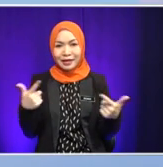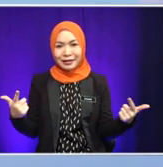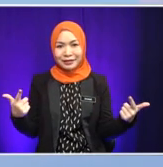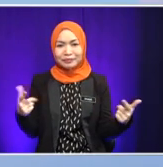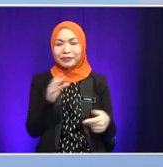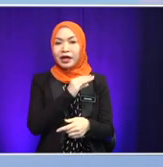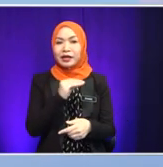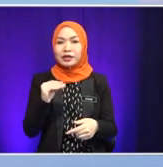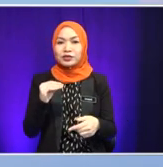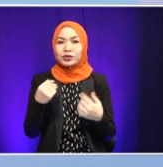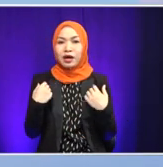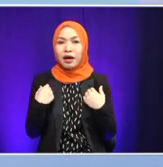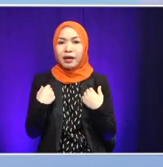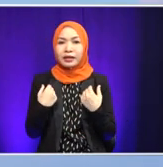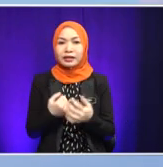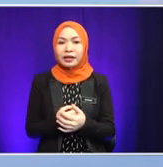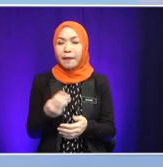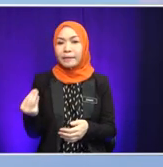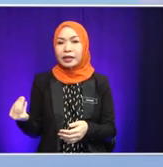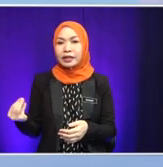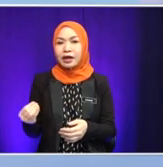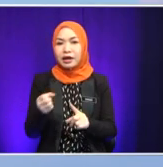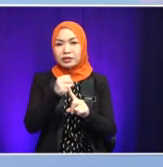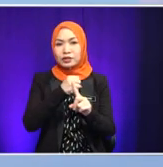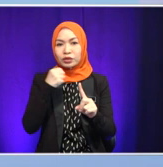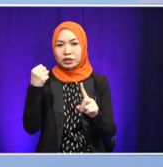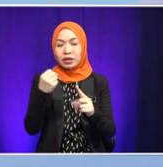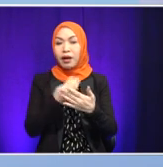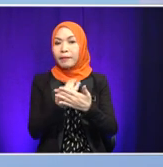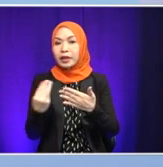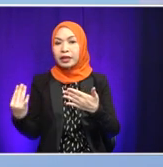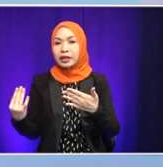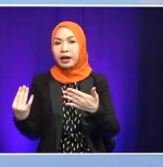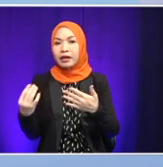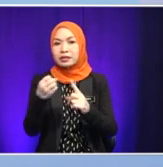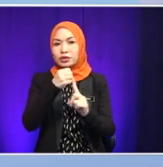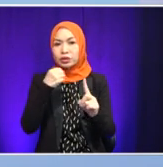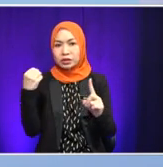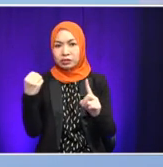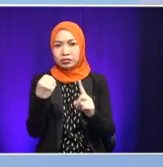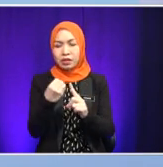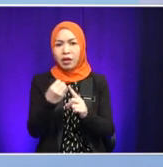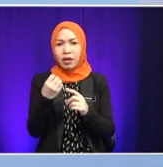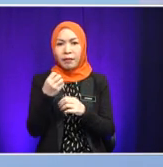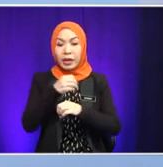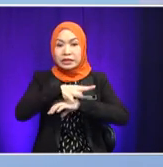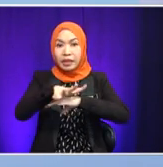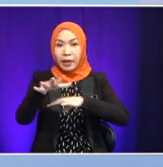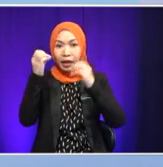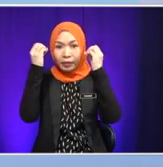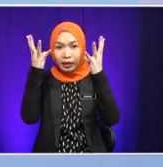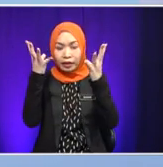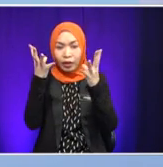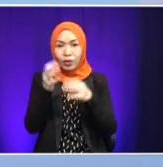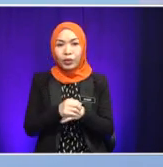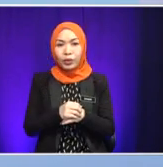canggih pada masa kini yang mana penyebaran maklumat palsu temani ini juga boleh menyebabkan eee masalah ataupun konflik